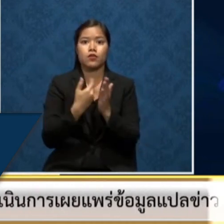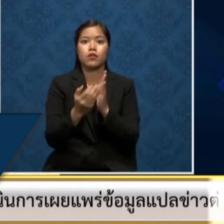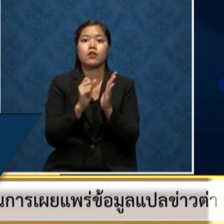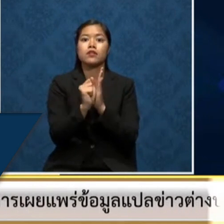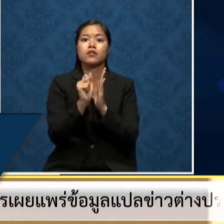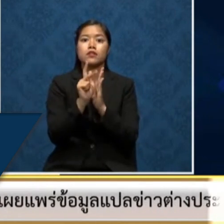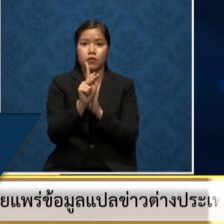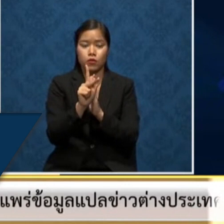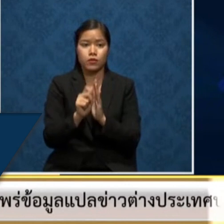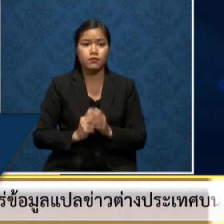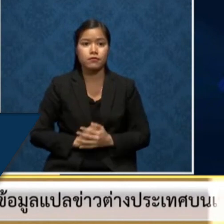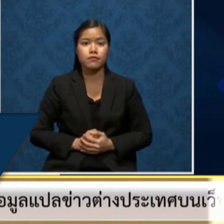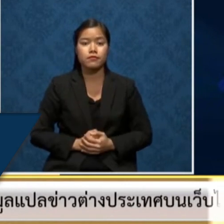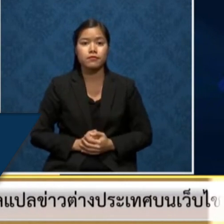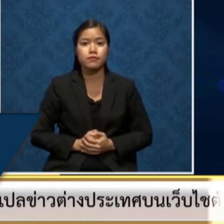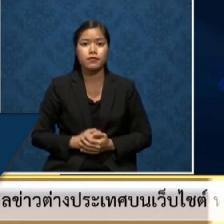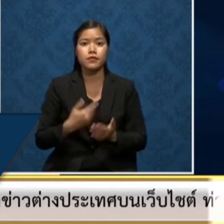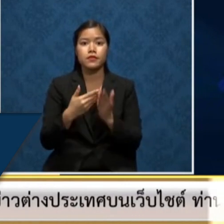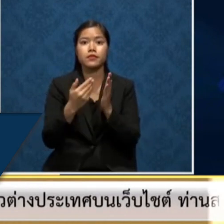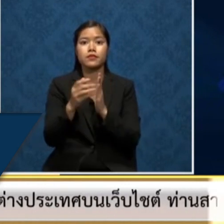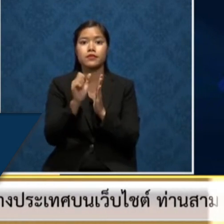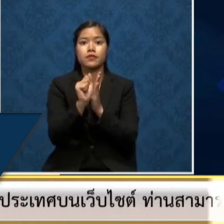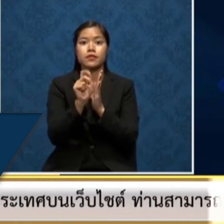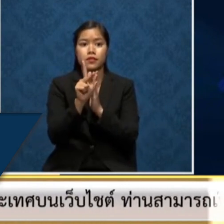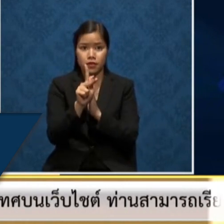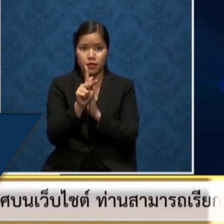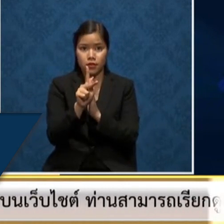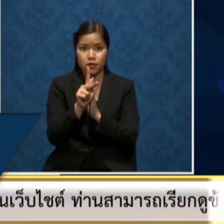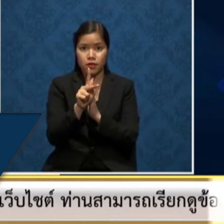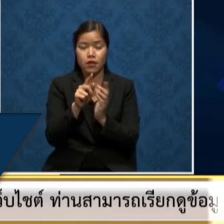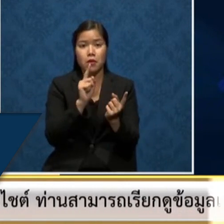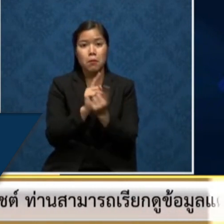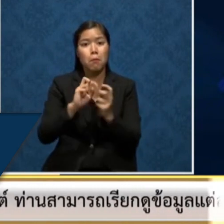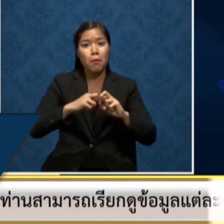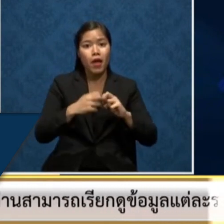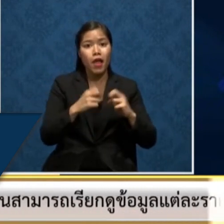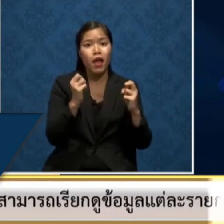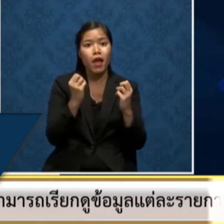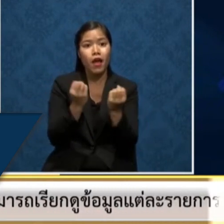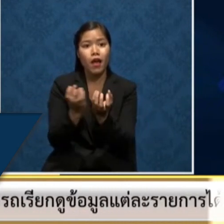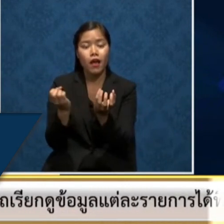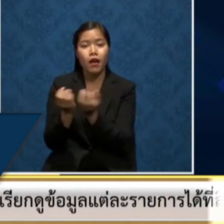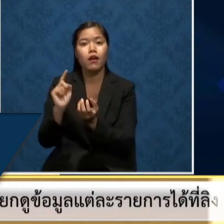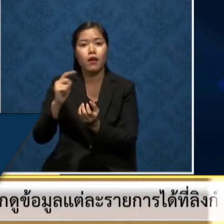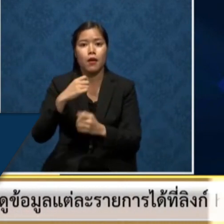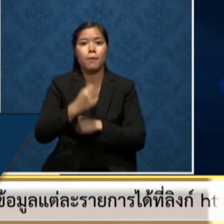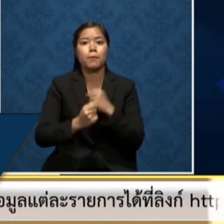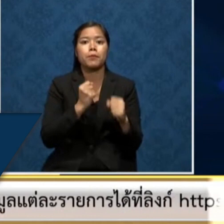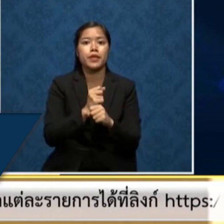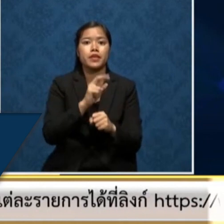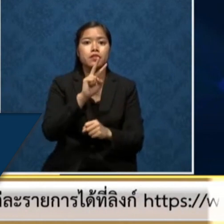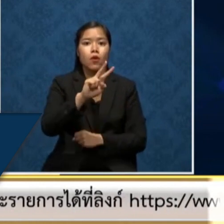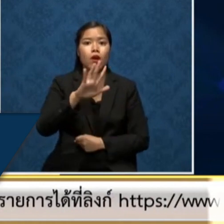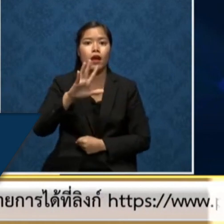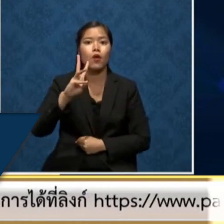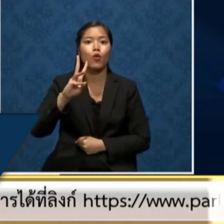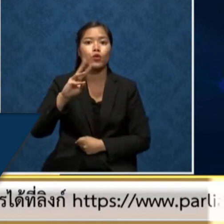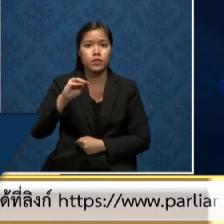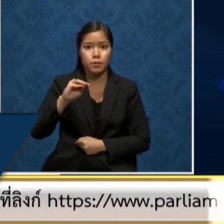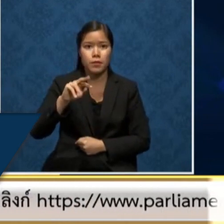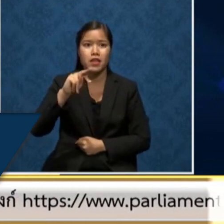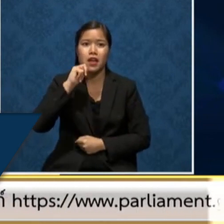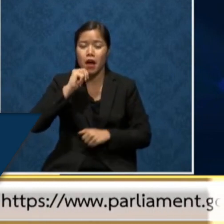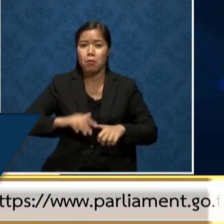สไลด์ถัดไปครับจังหวัดสกลนครเคยประสบเหตุอุทกภัยในปี2560เนื่องจากพายุ